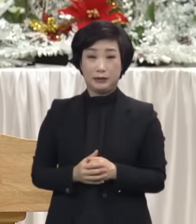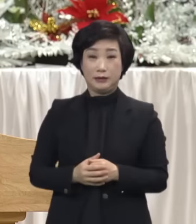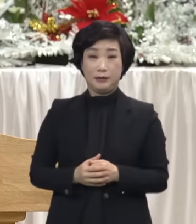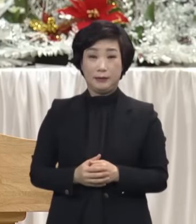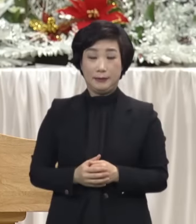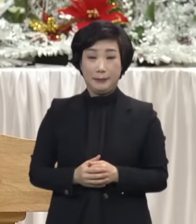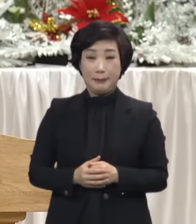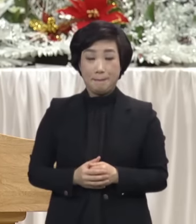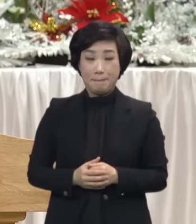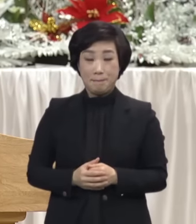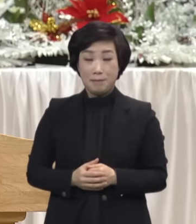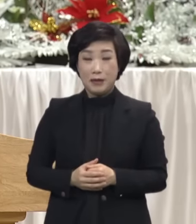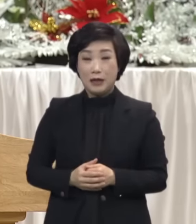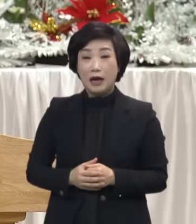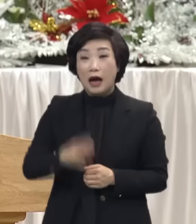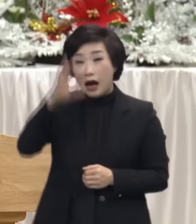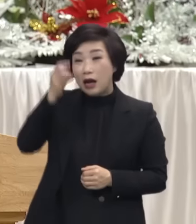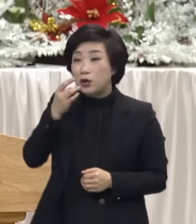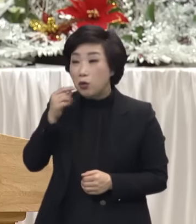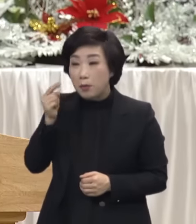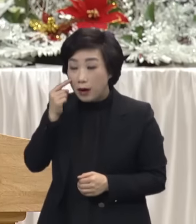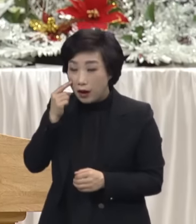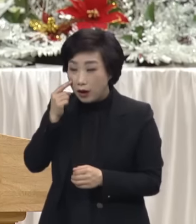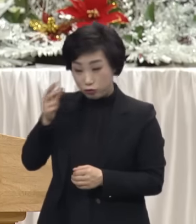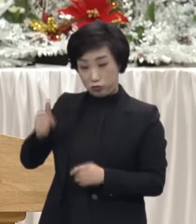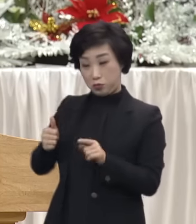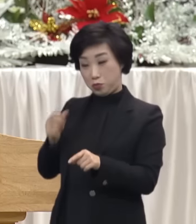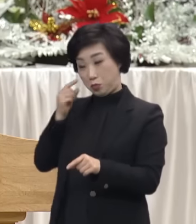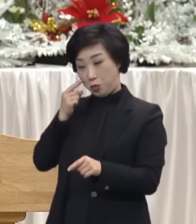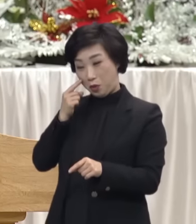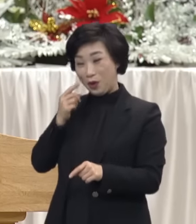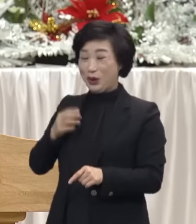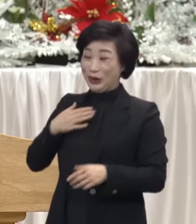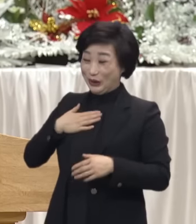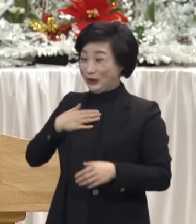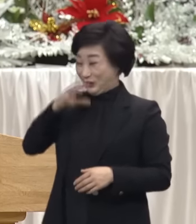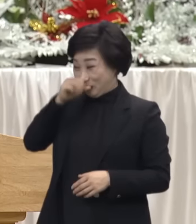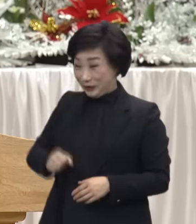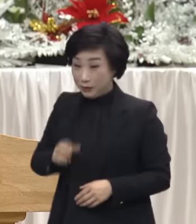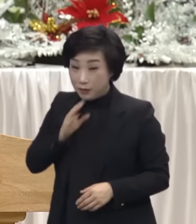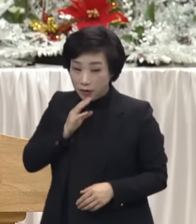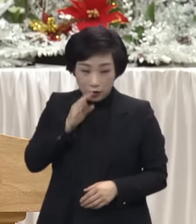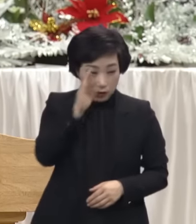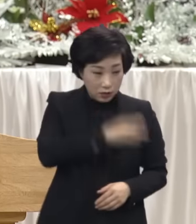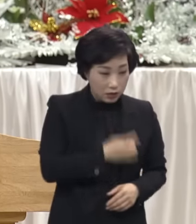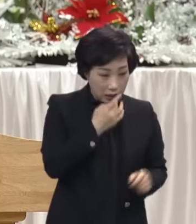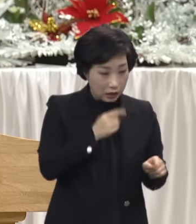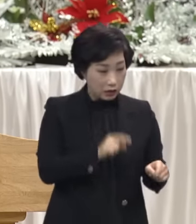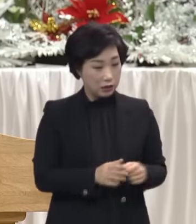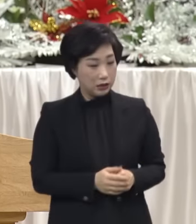응? 알곡을 보면 심히 기쁘지요. 그리고 죽정이를